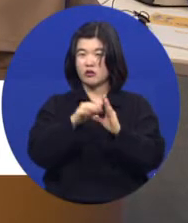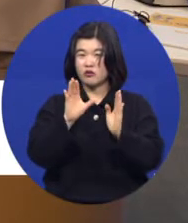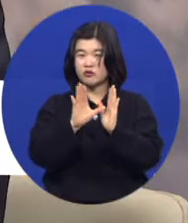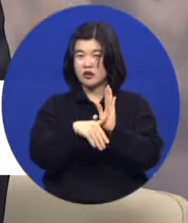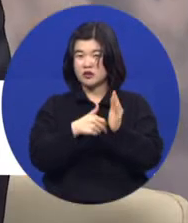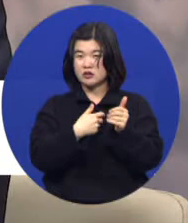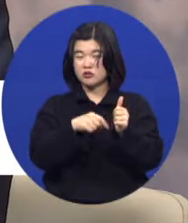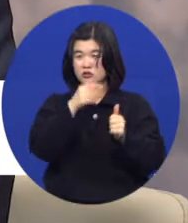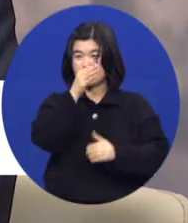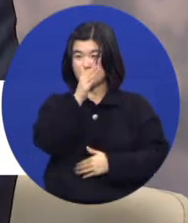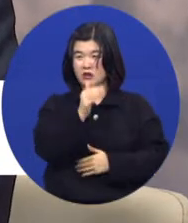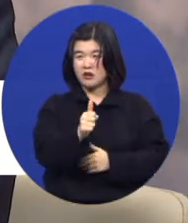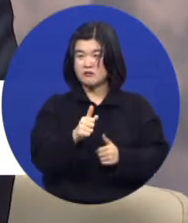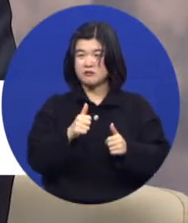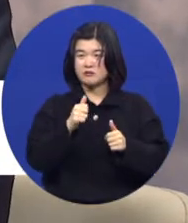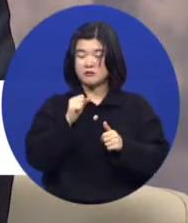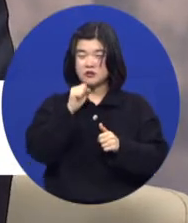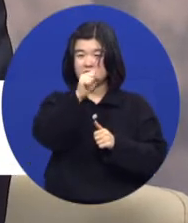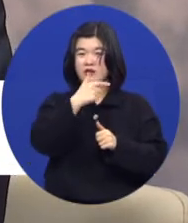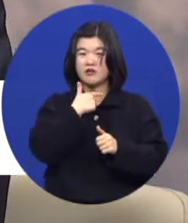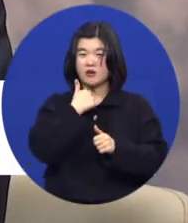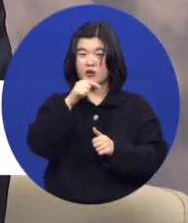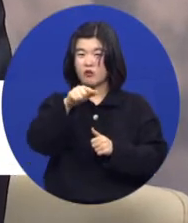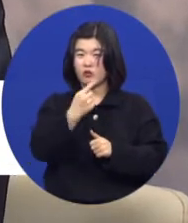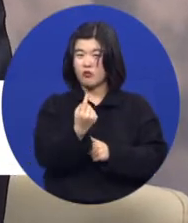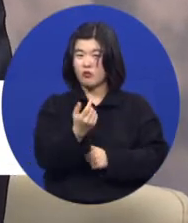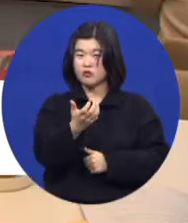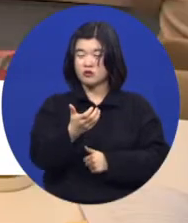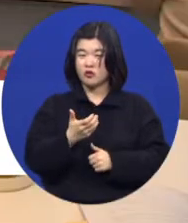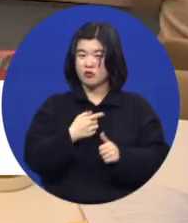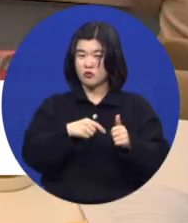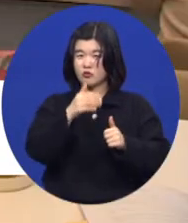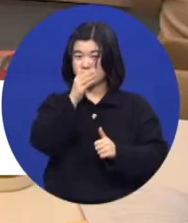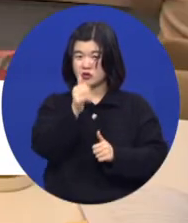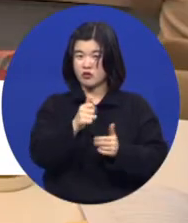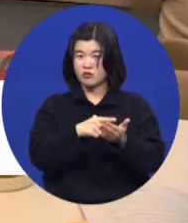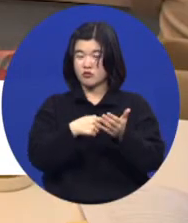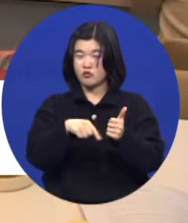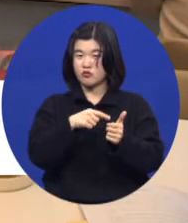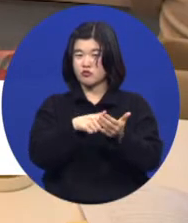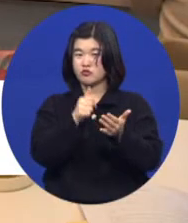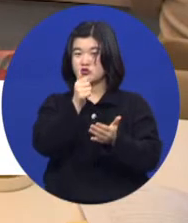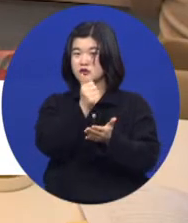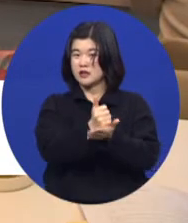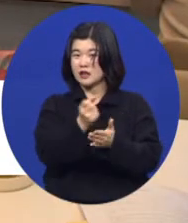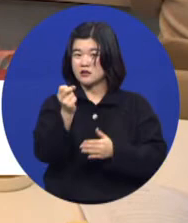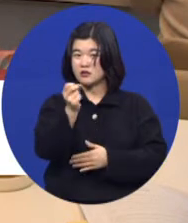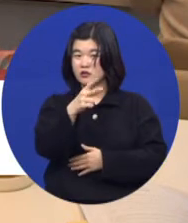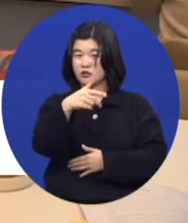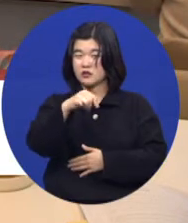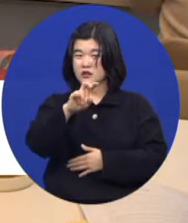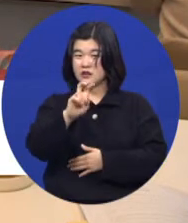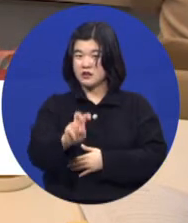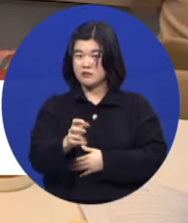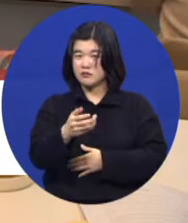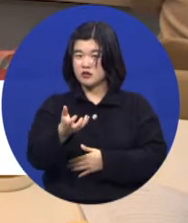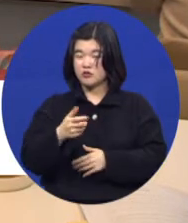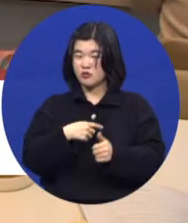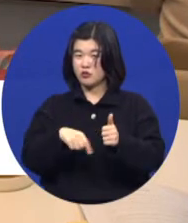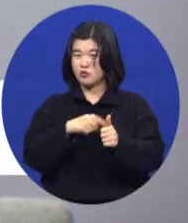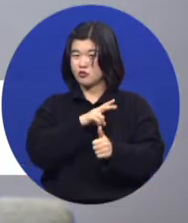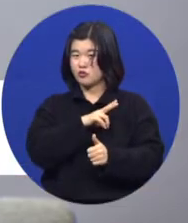제주도 교육감 선거 출마를 선언한 고창근 전 제주도교육청 교육국장과 김광수 전